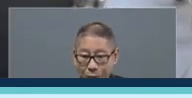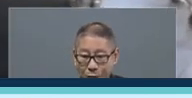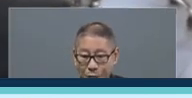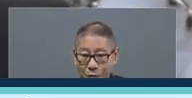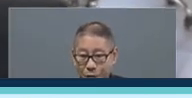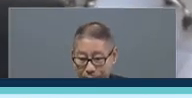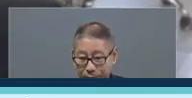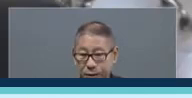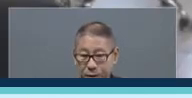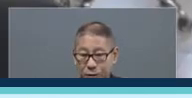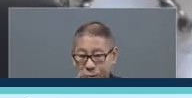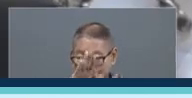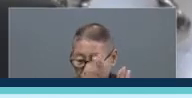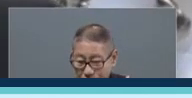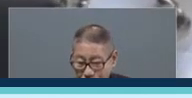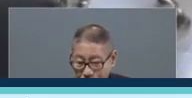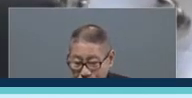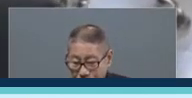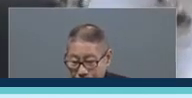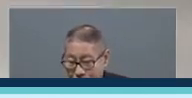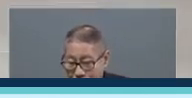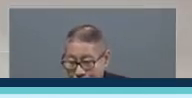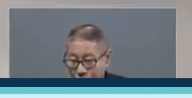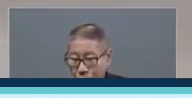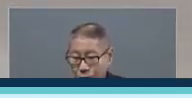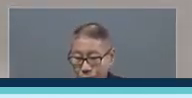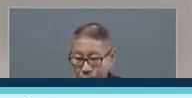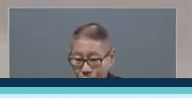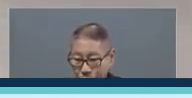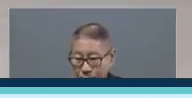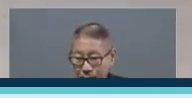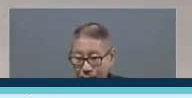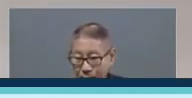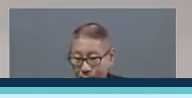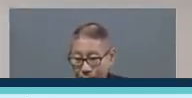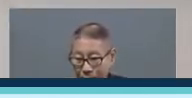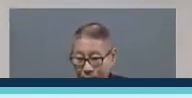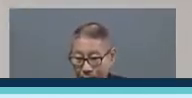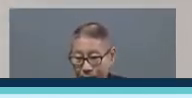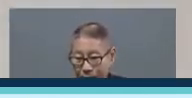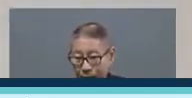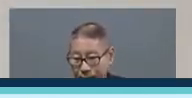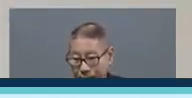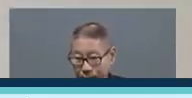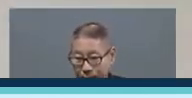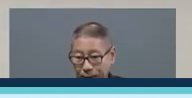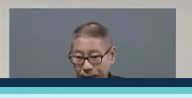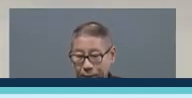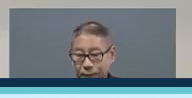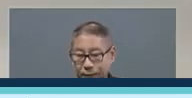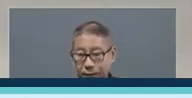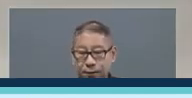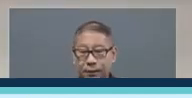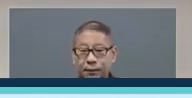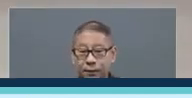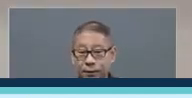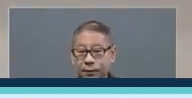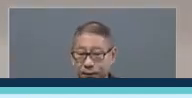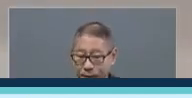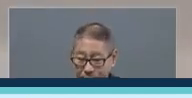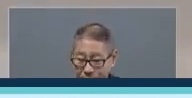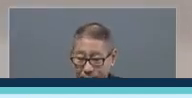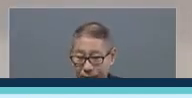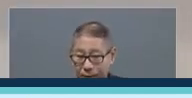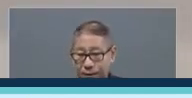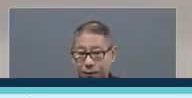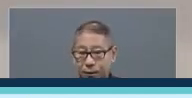จิทัลวอลเล็ตผ่านแอปพลิเคชันทางรัฐเป็นที่น่าพอใจโดยมีจำนวนผู้ลงทะเบียนเพิ่มขึ้นอย่างต่อเนื่องซึ่งที่ผ่านมาพบปัญหาเ